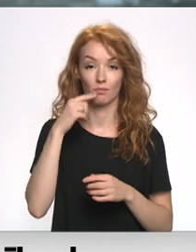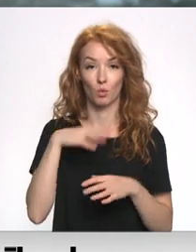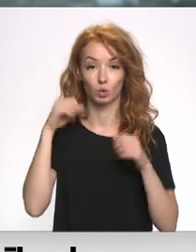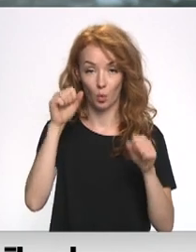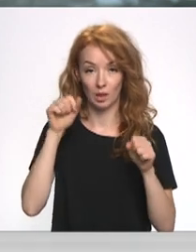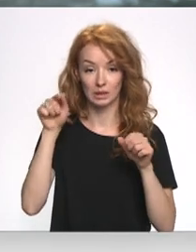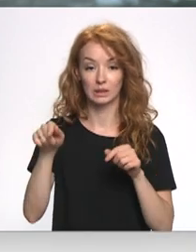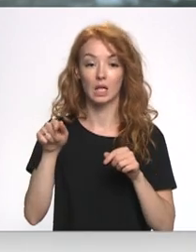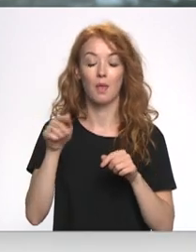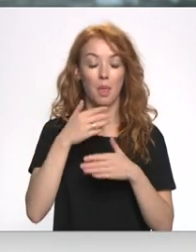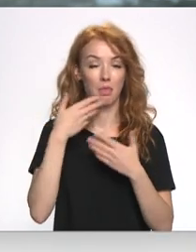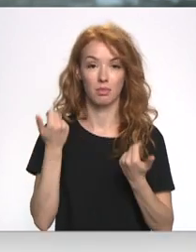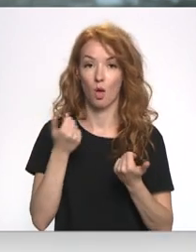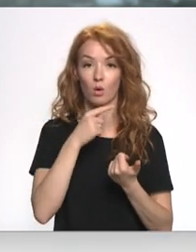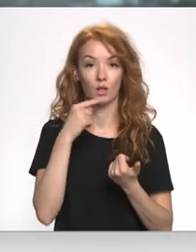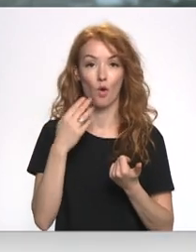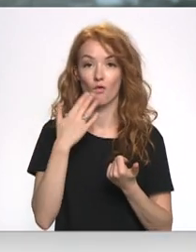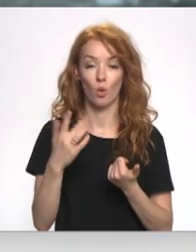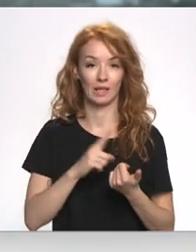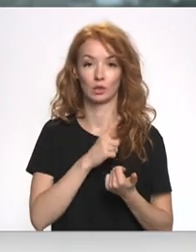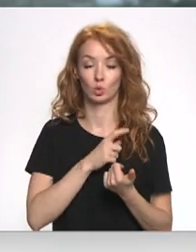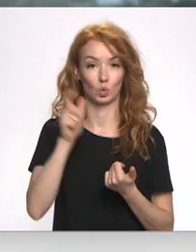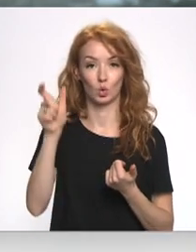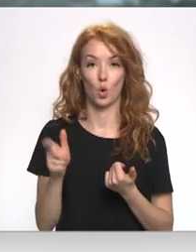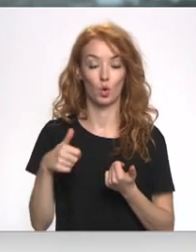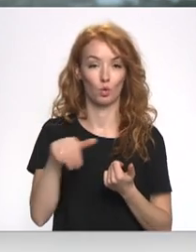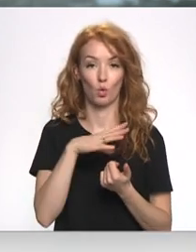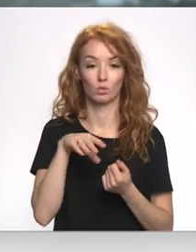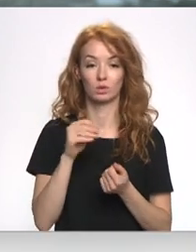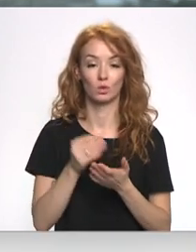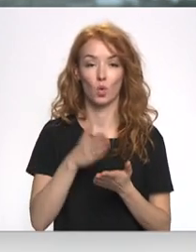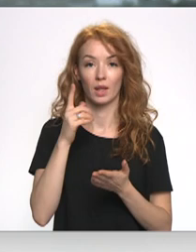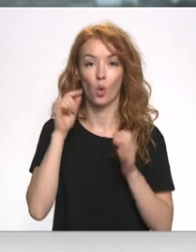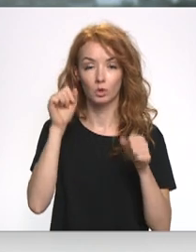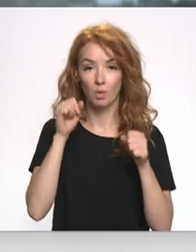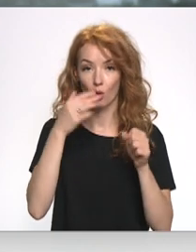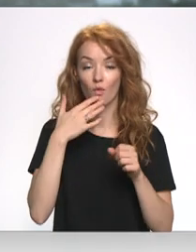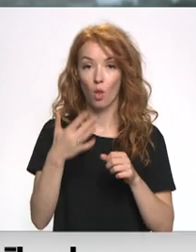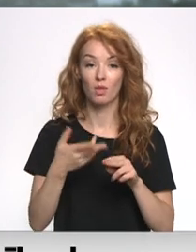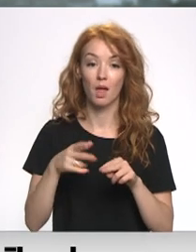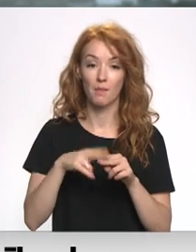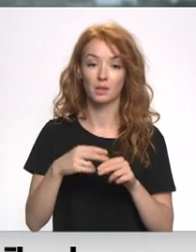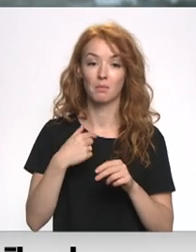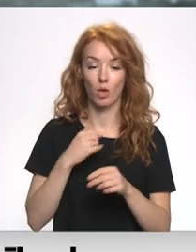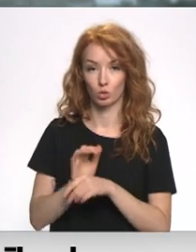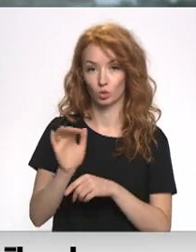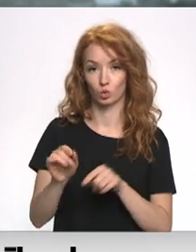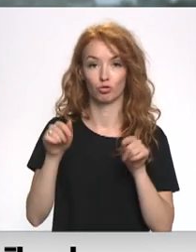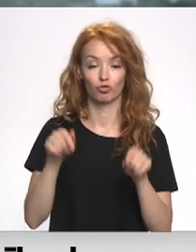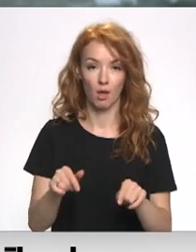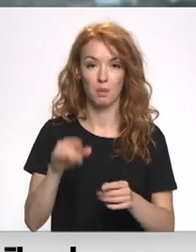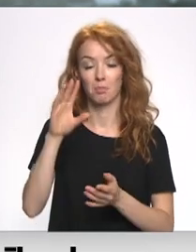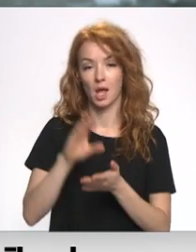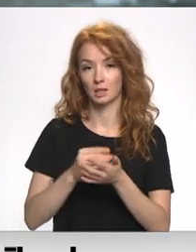Mums Uzbekistānā nav krievvalodīgo instruktoru. Mums viss notiek uzbeku valodā. Tāpēc mani atsūtīja šurp